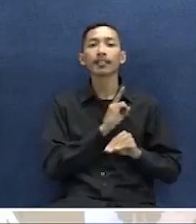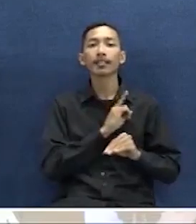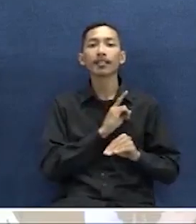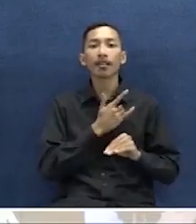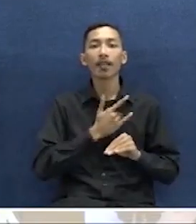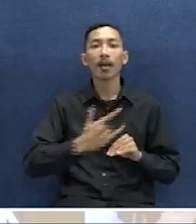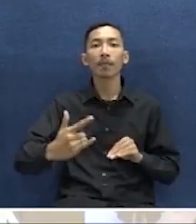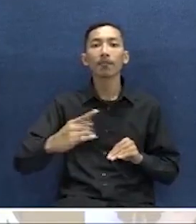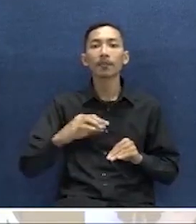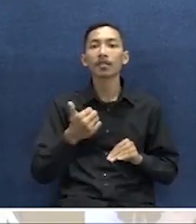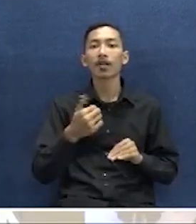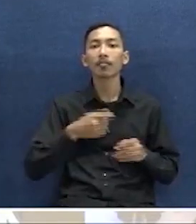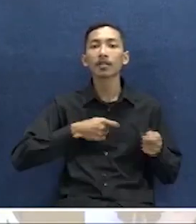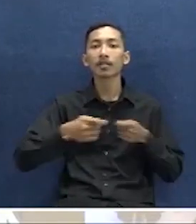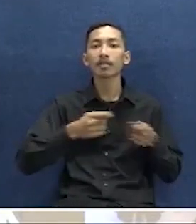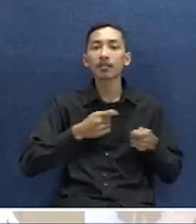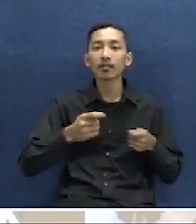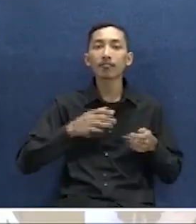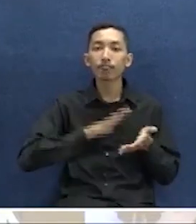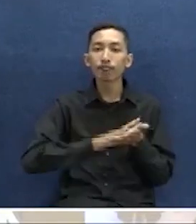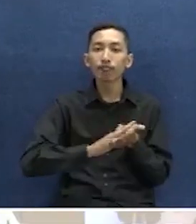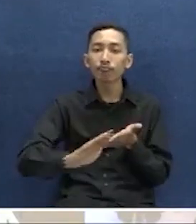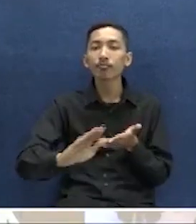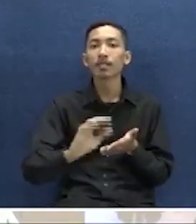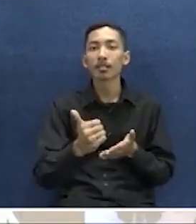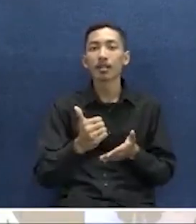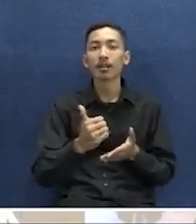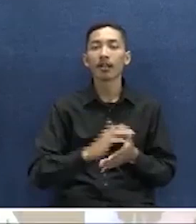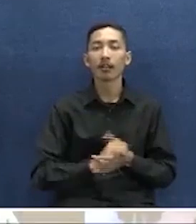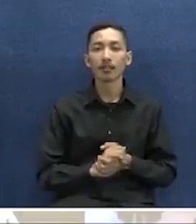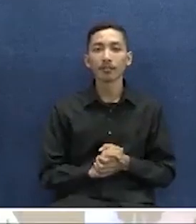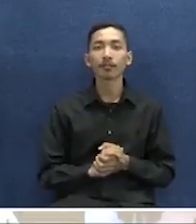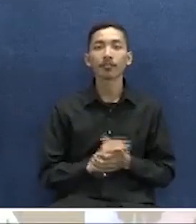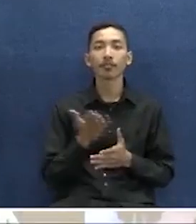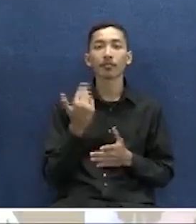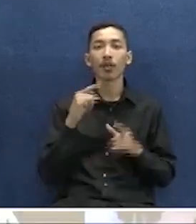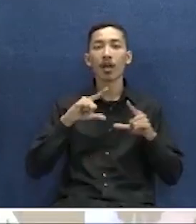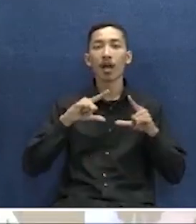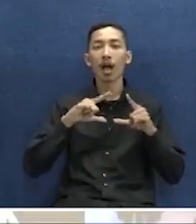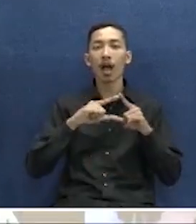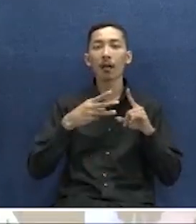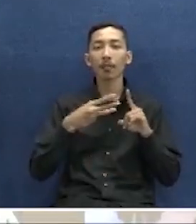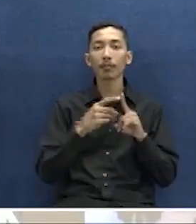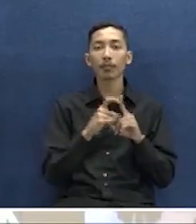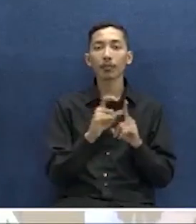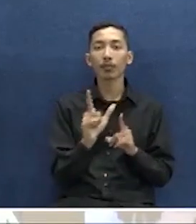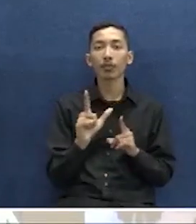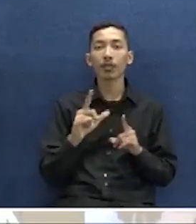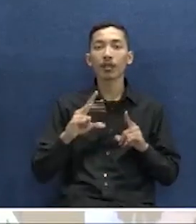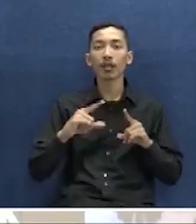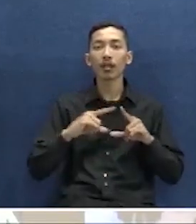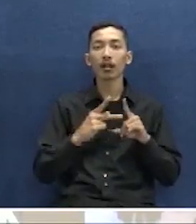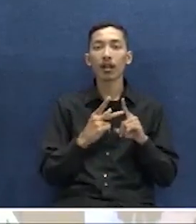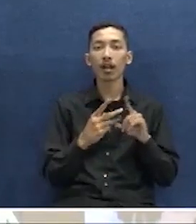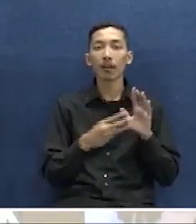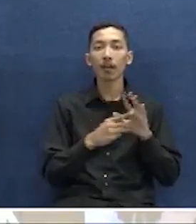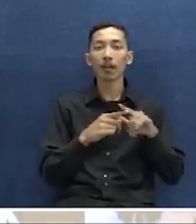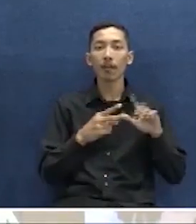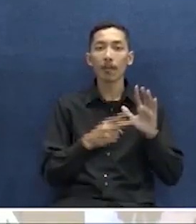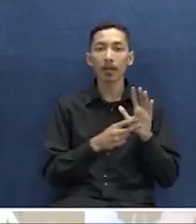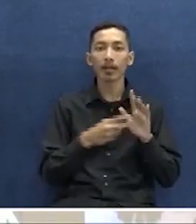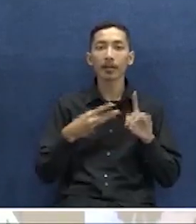Utsman Ibnu Affan Hai kenal ya Abdurrahman bin Auf kenal ya ini ya saya pakai